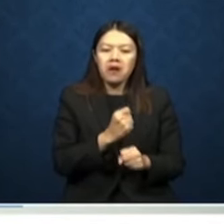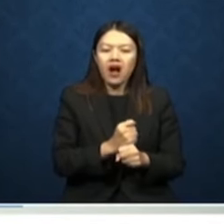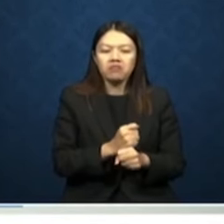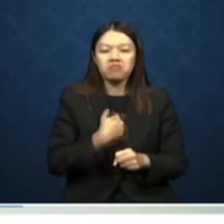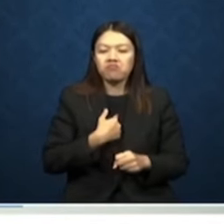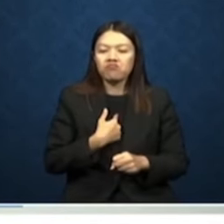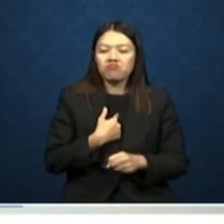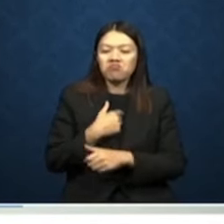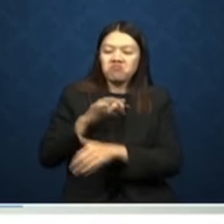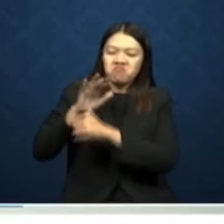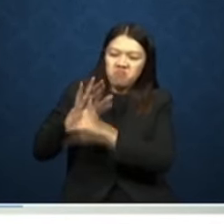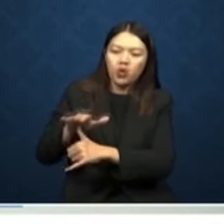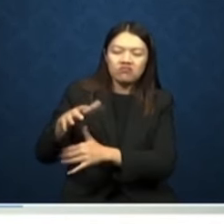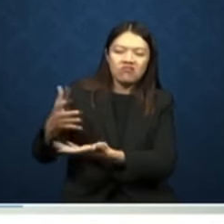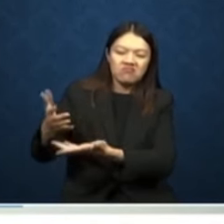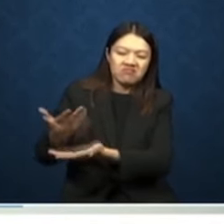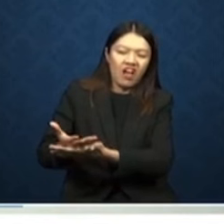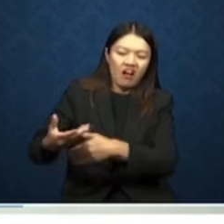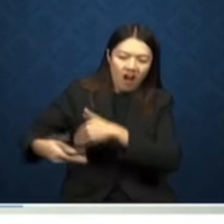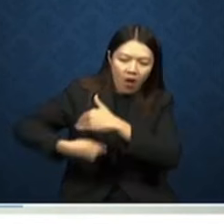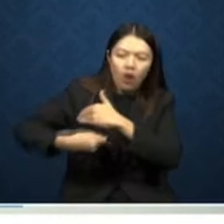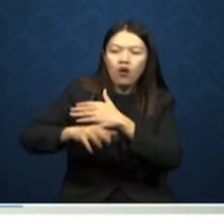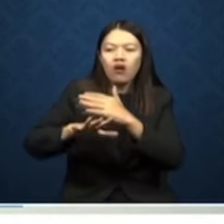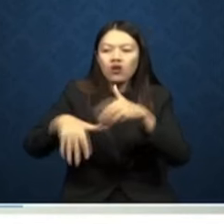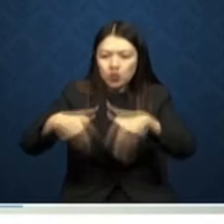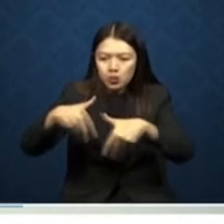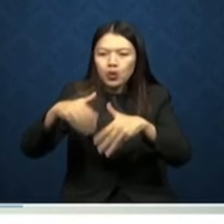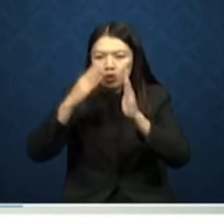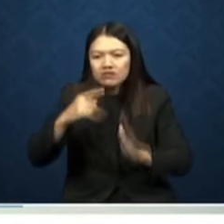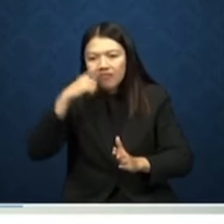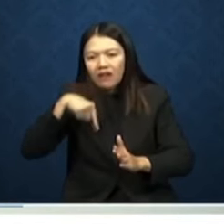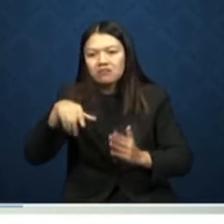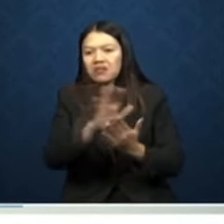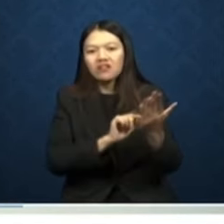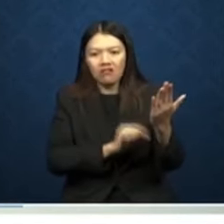ทุกข์ยากความลำบากของพี่น้องประชาชนคนไทยทั้งประเทศก็ว่าได้